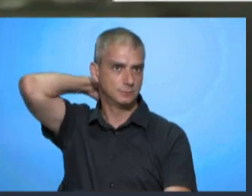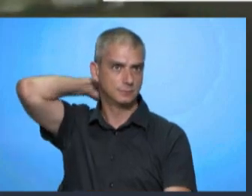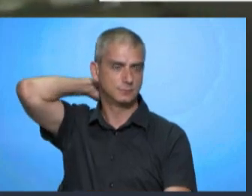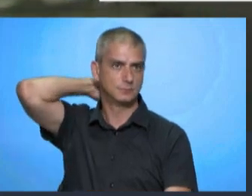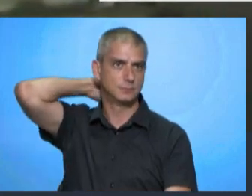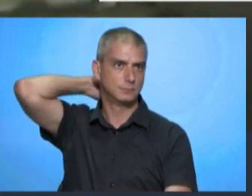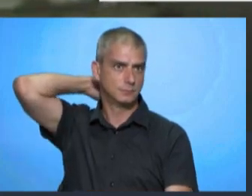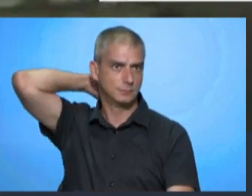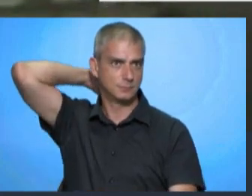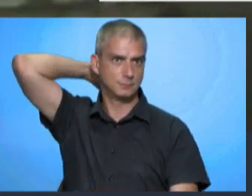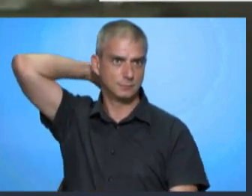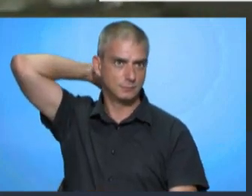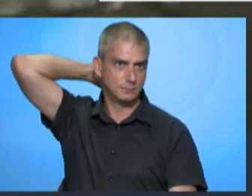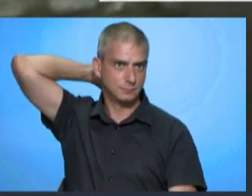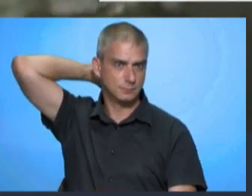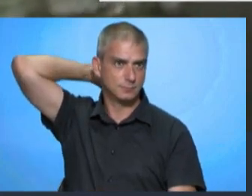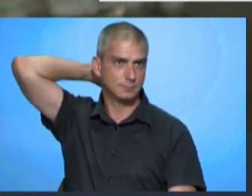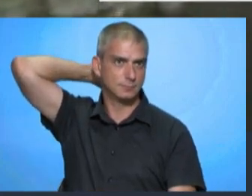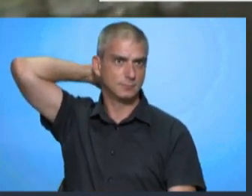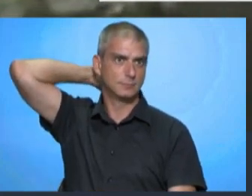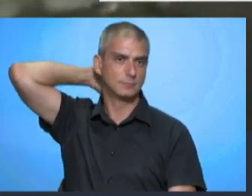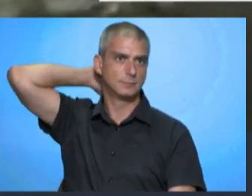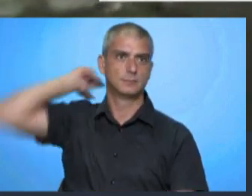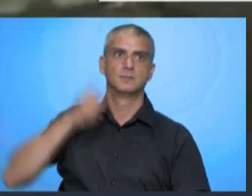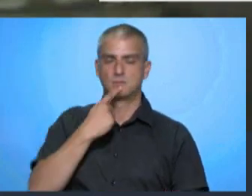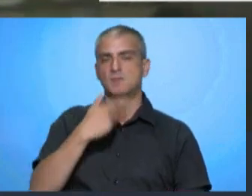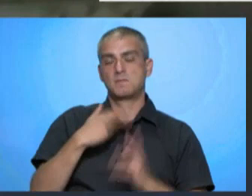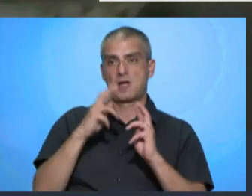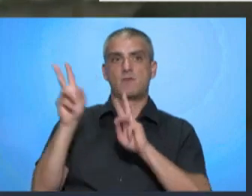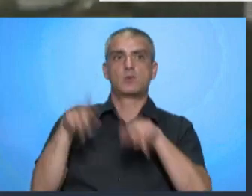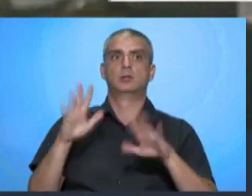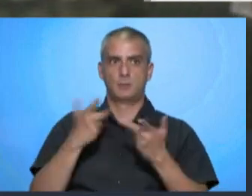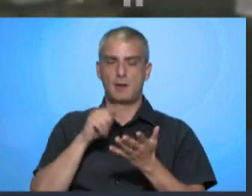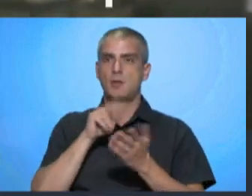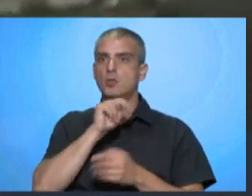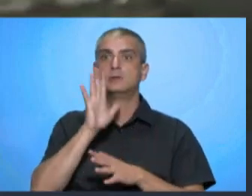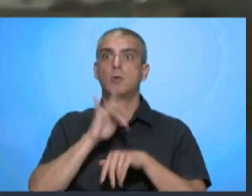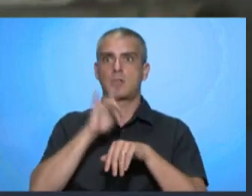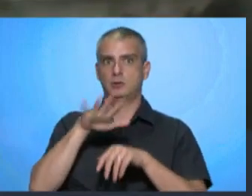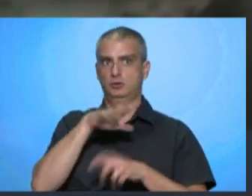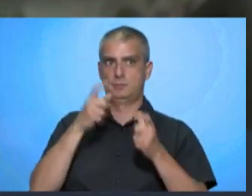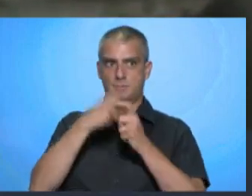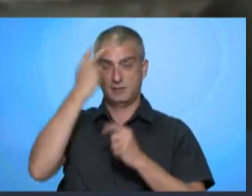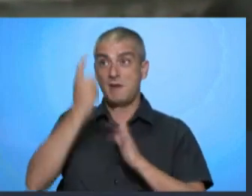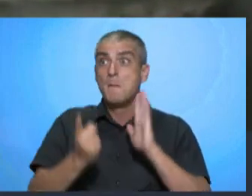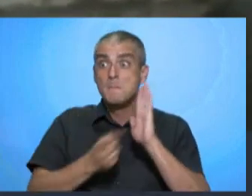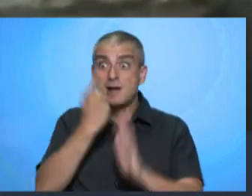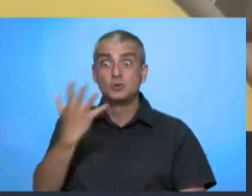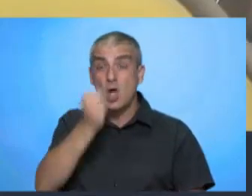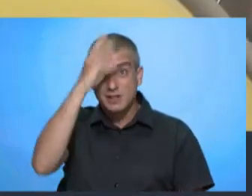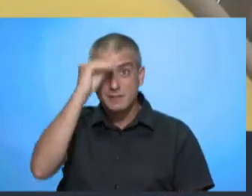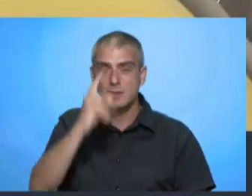כל השאלות האלה. אני אשר לג'דן חססי, קורס המסטר ערבי. נהור, אני נכתב, היי אוהל